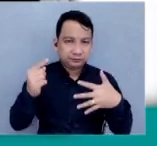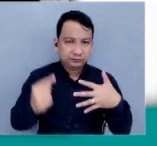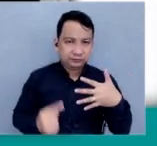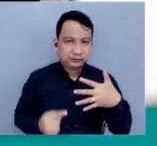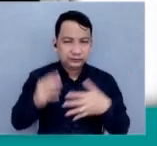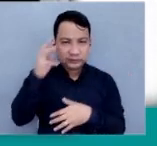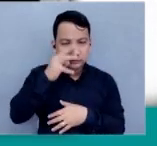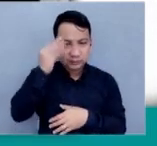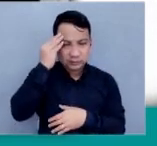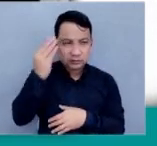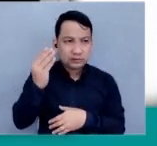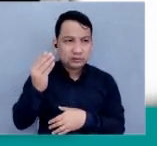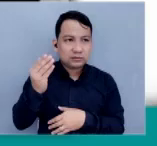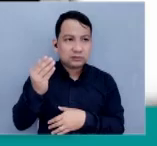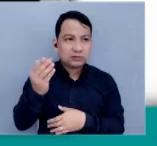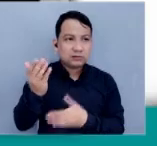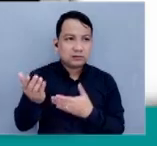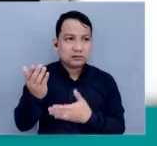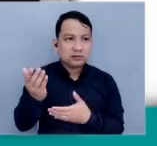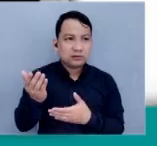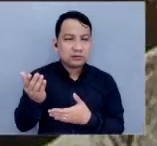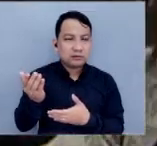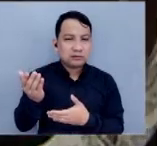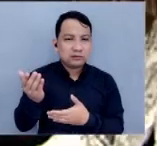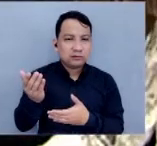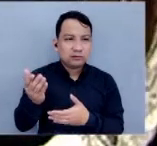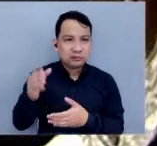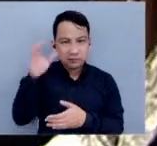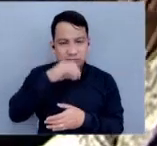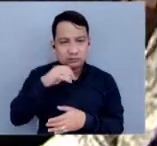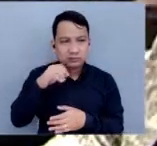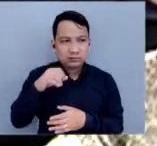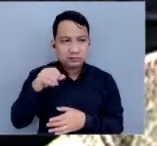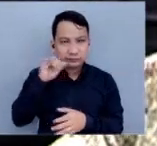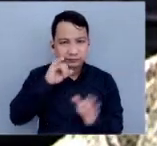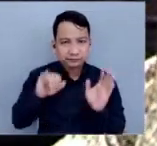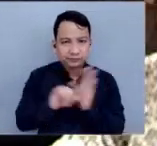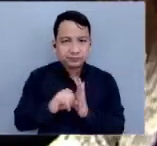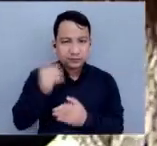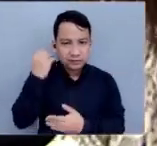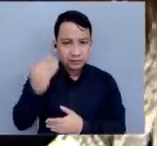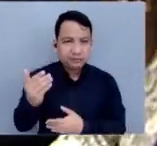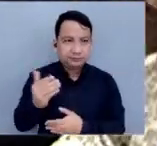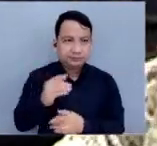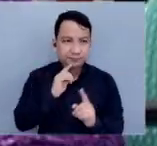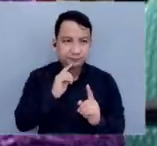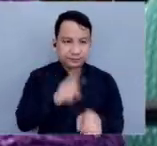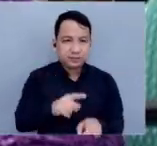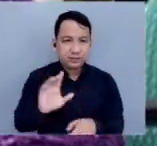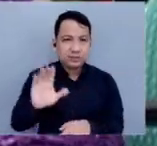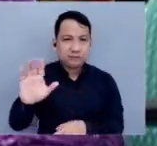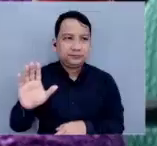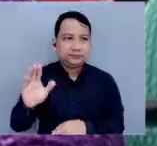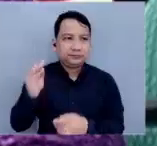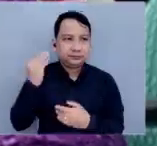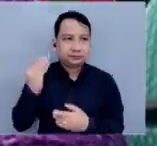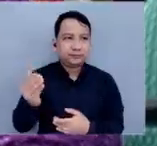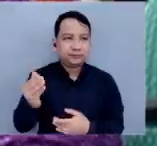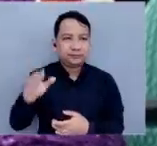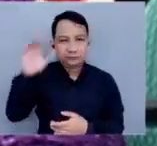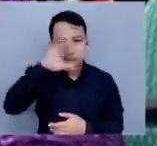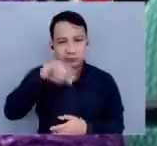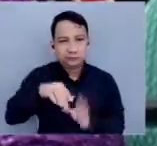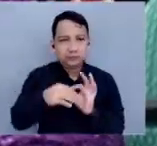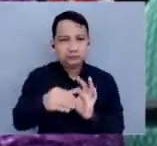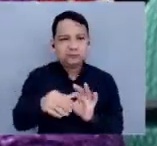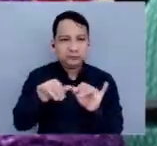mga senador na baka kaso na ito ng stolen identity. Kaya para mabigyan ng sagot ang kanilang mga katanungan, pinahanap na nila ang katukayo